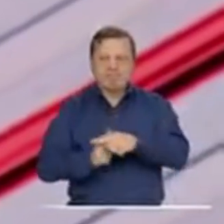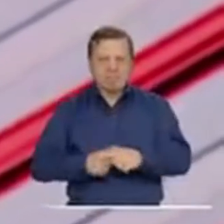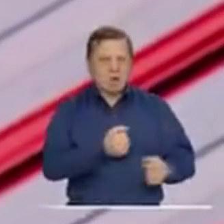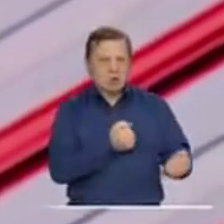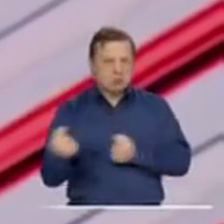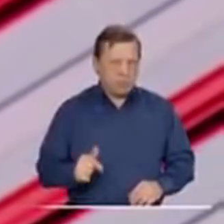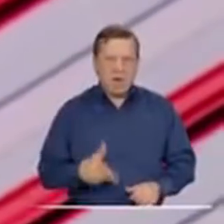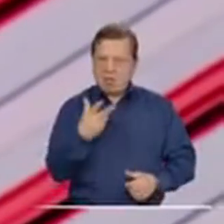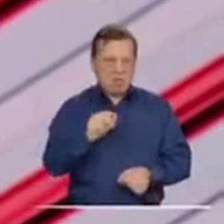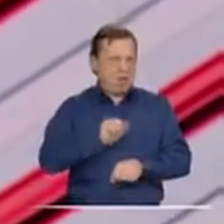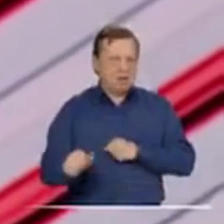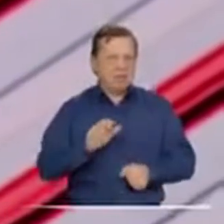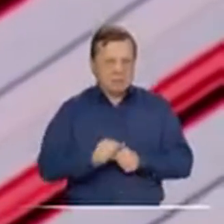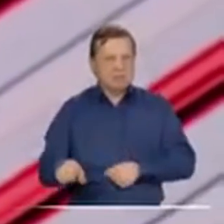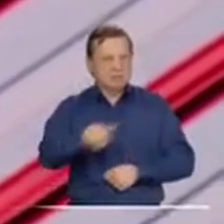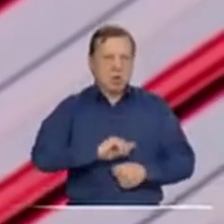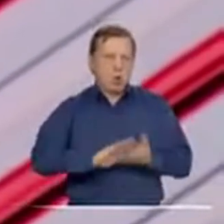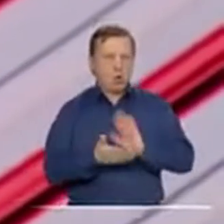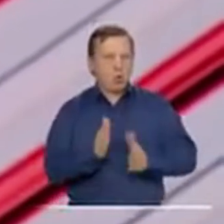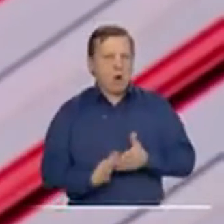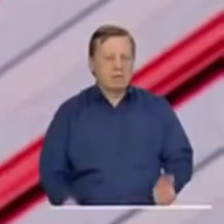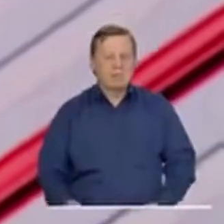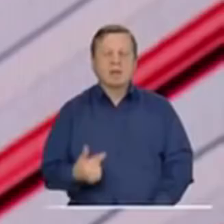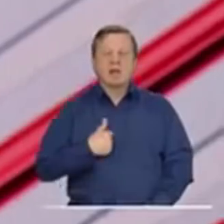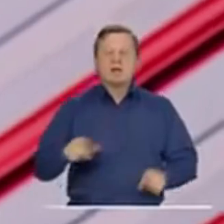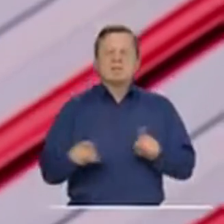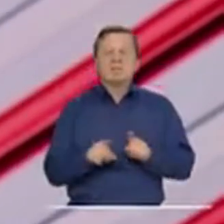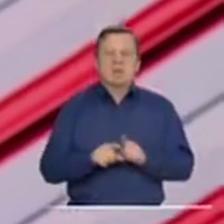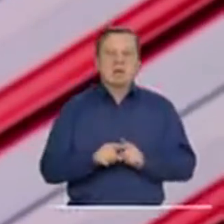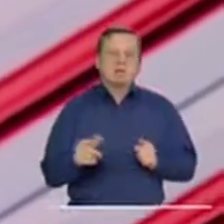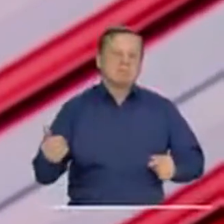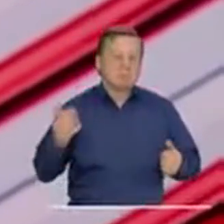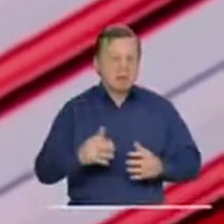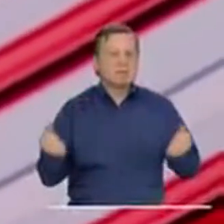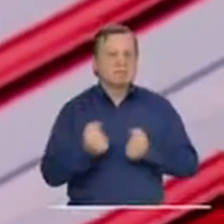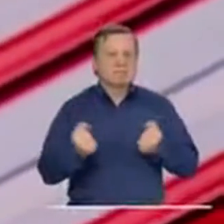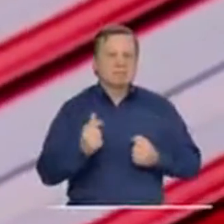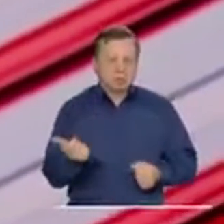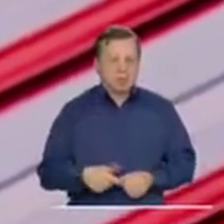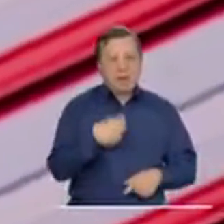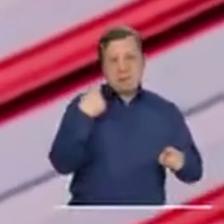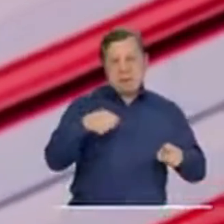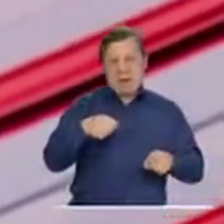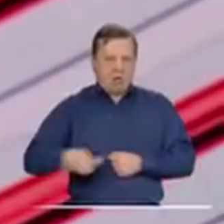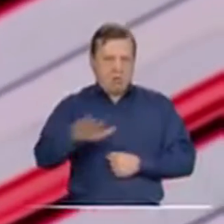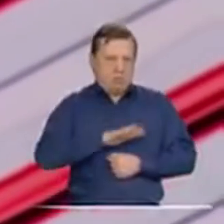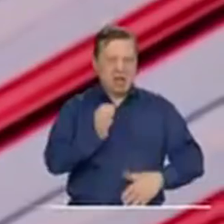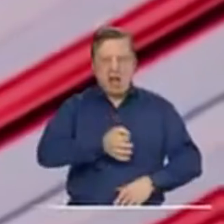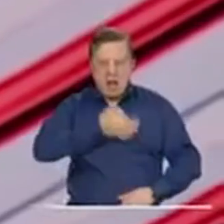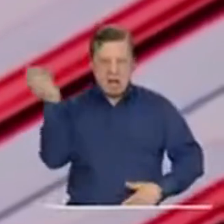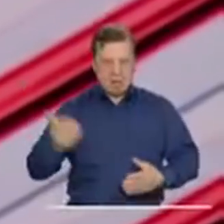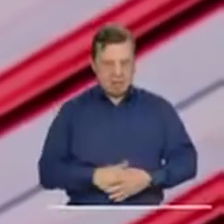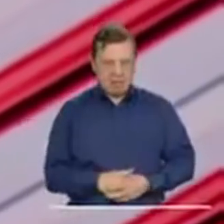nadal funkcjonuje. Będę zabiegał także o to, o co dzisiaj progresywni prezydenci i premierzy walczą. O wielki, nowy